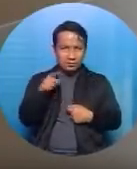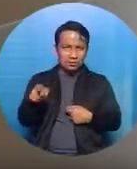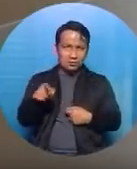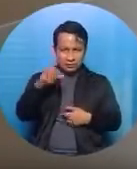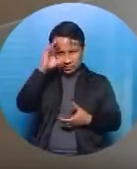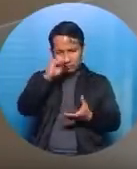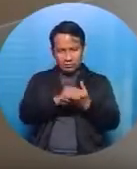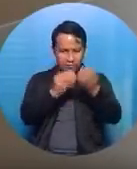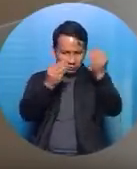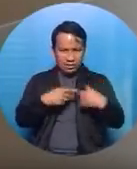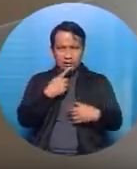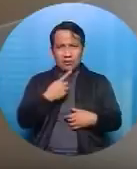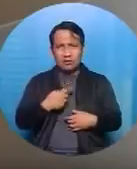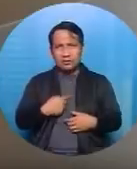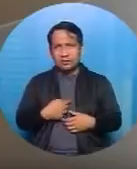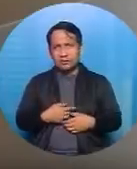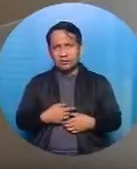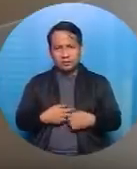Sinungaling yung nagsusumbong sa'yo.